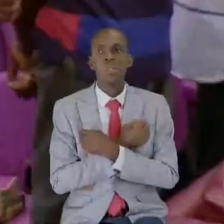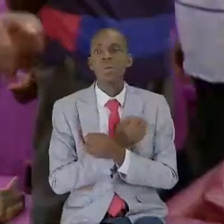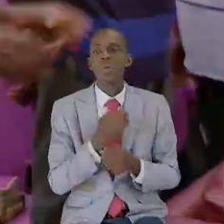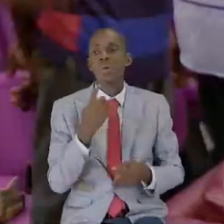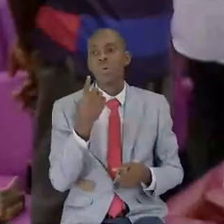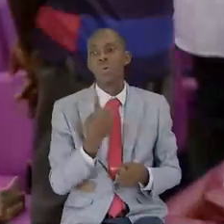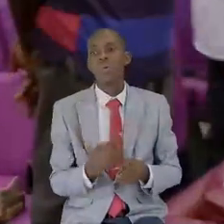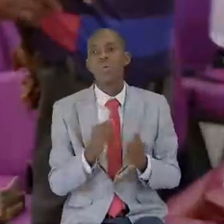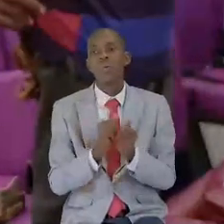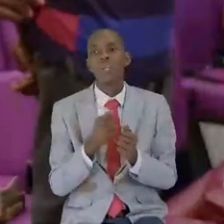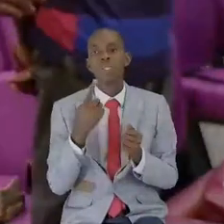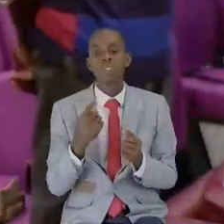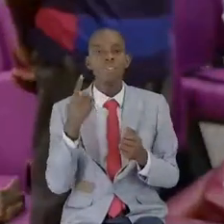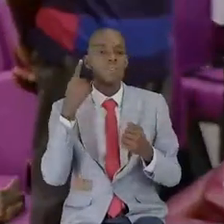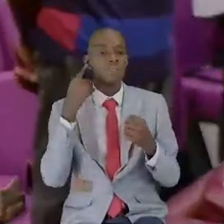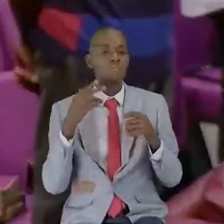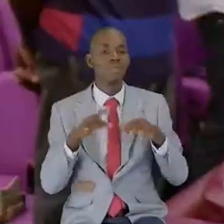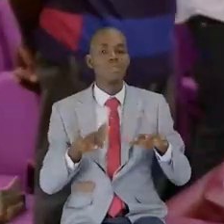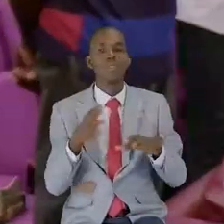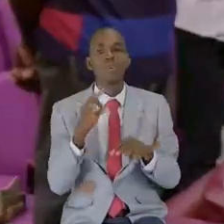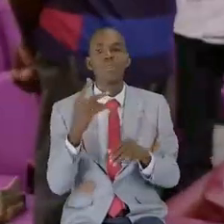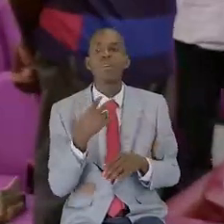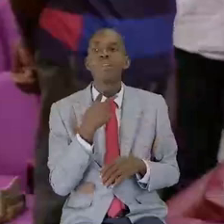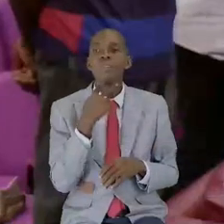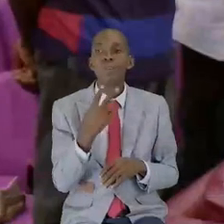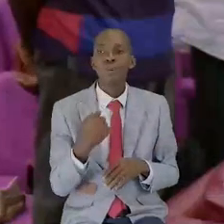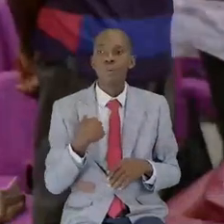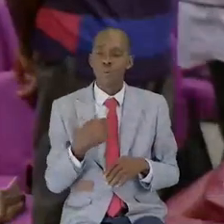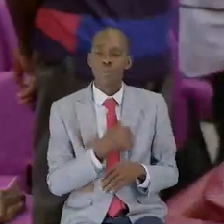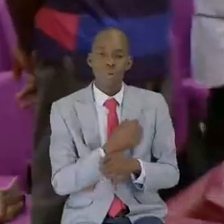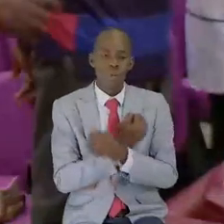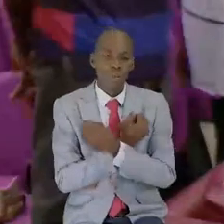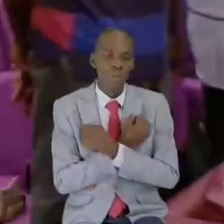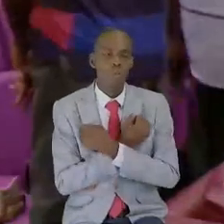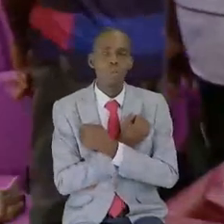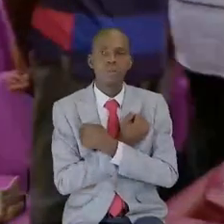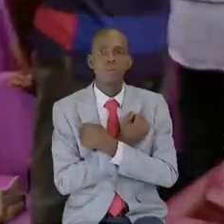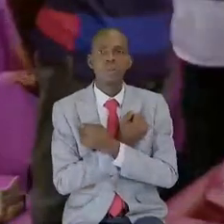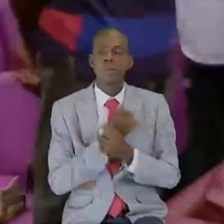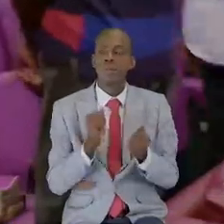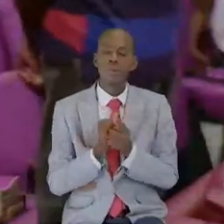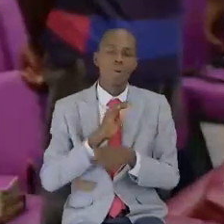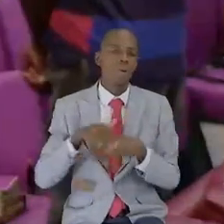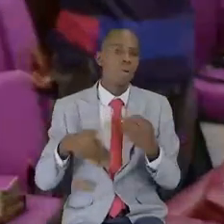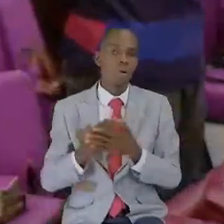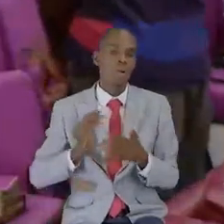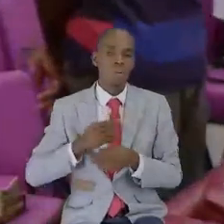seulement avec la voix. Nous aimons de tout